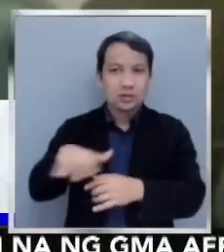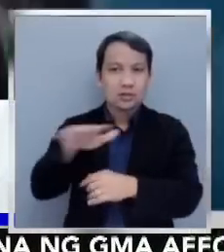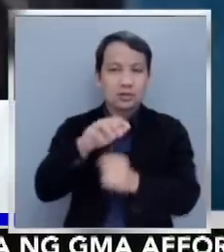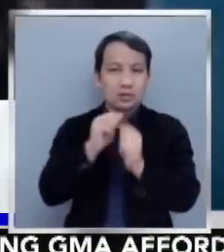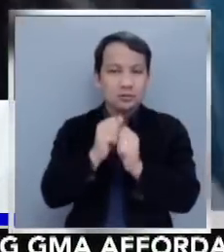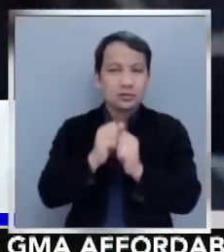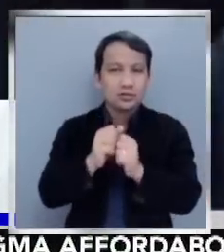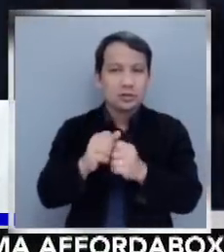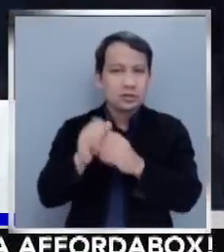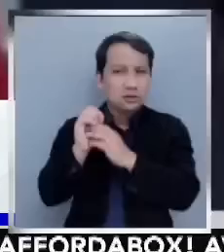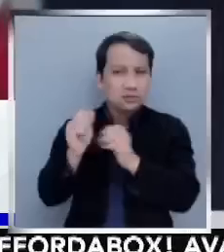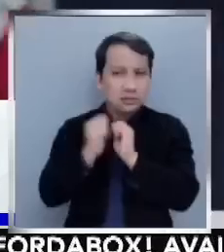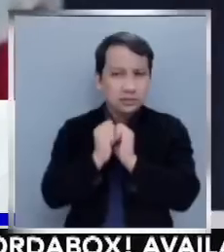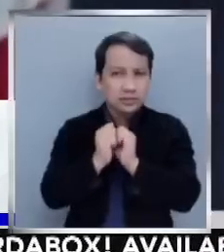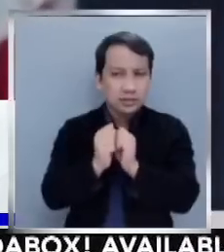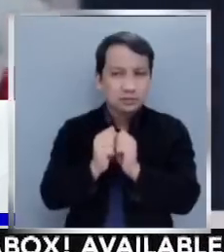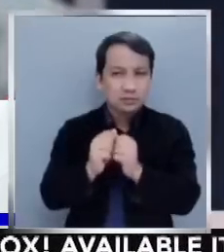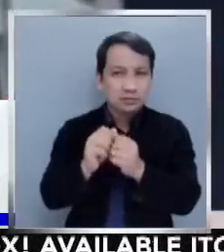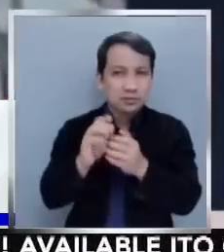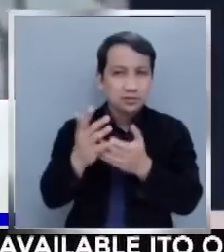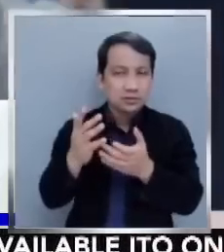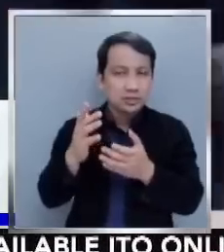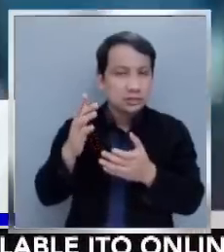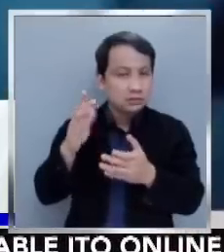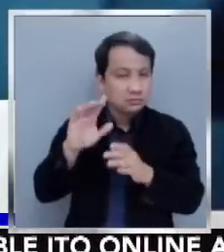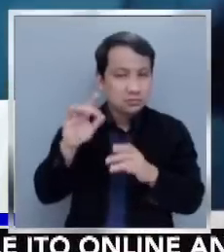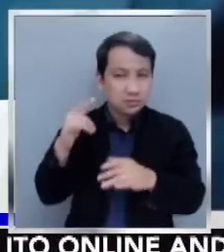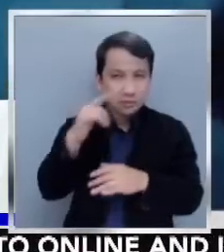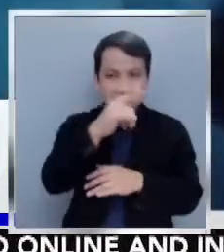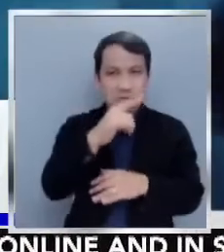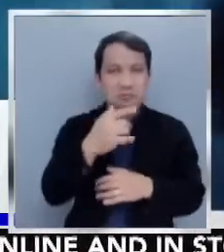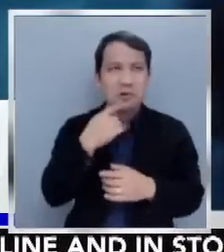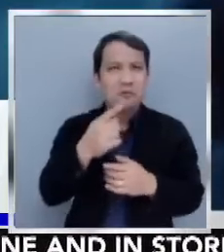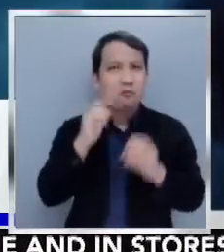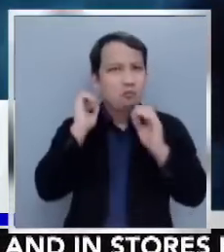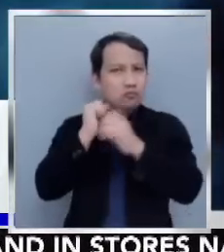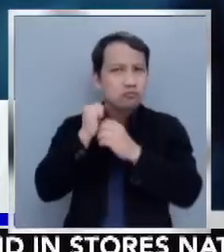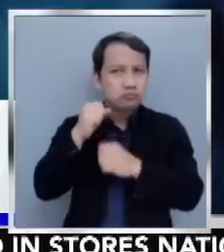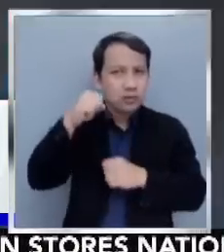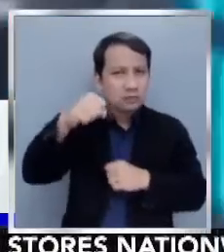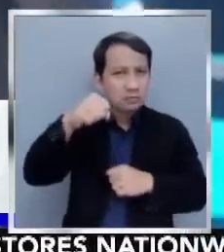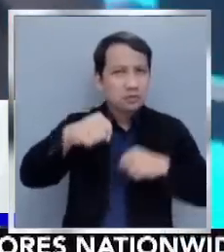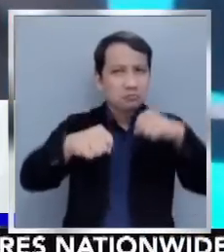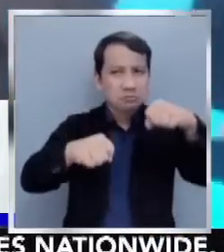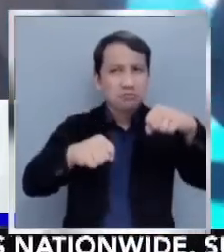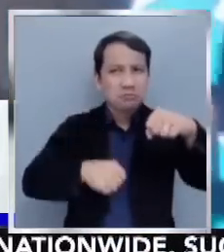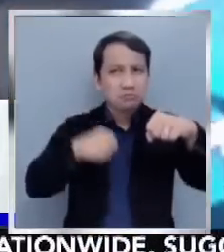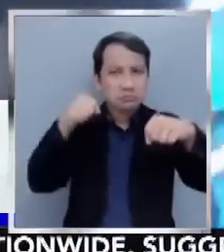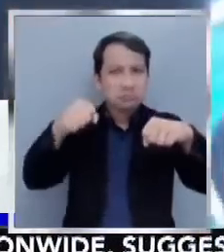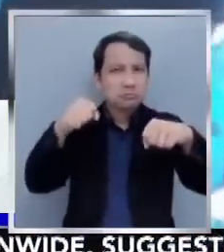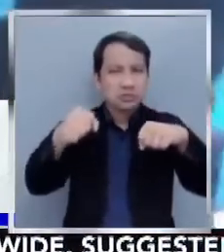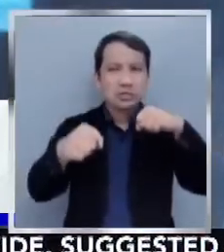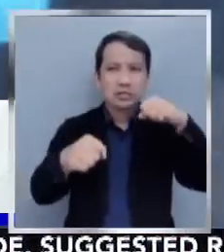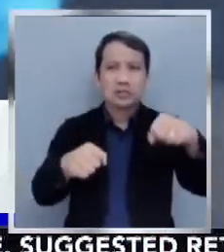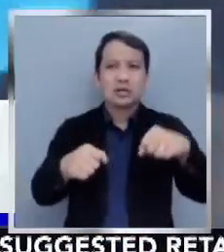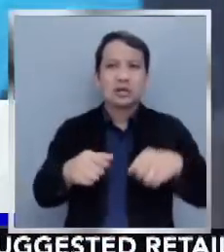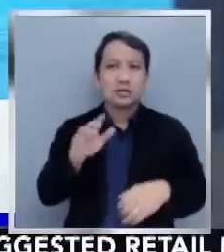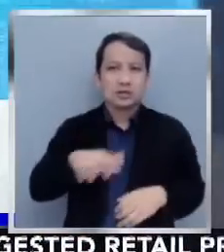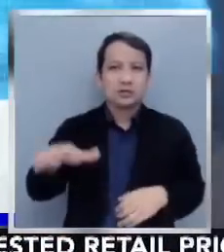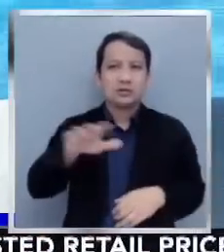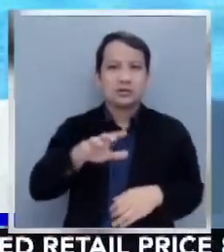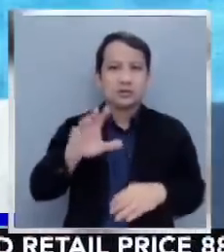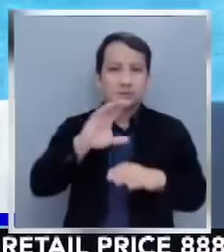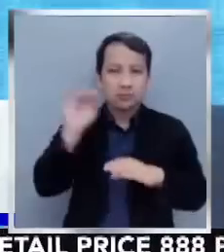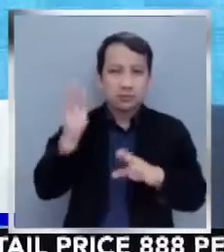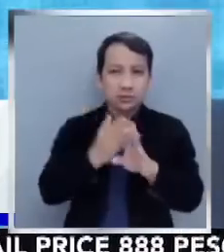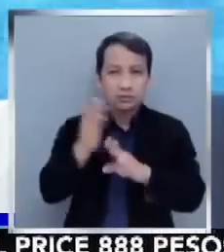eroplano. Duterte! Duterte! Duterte! Dumiretso ang dating pangulo sa